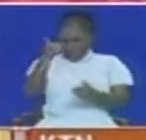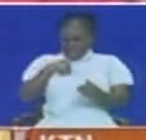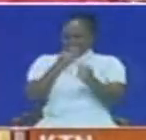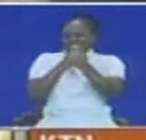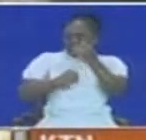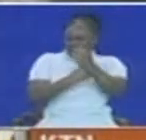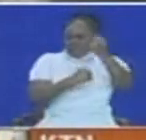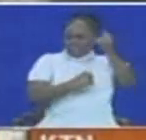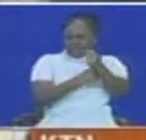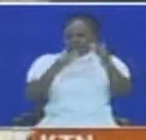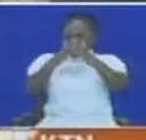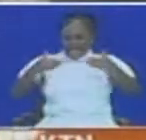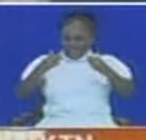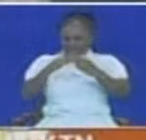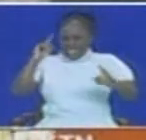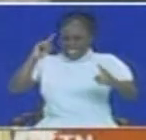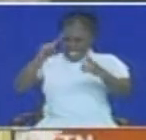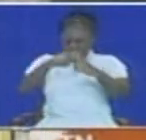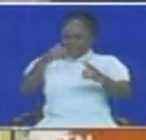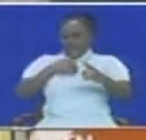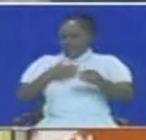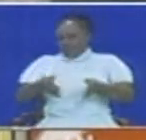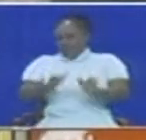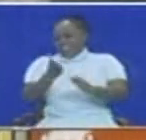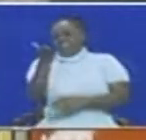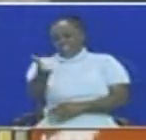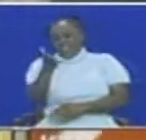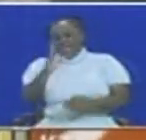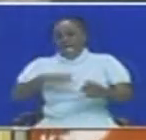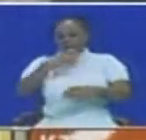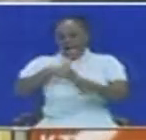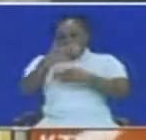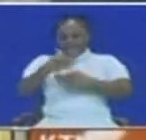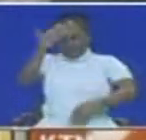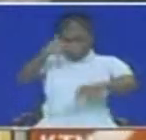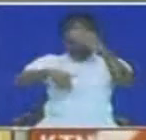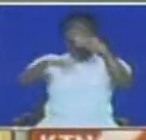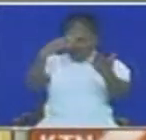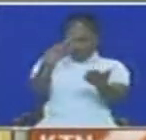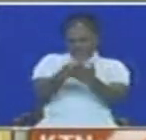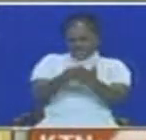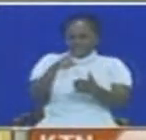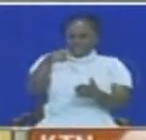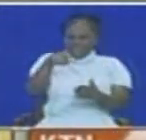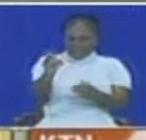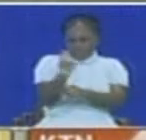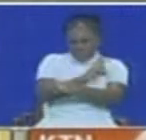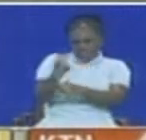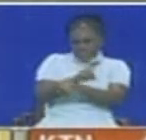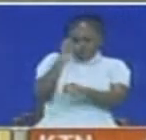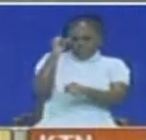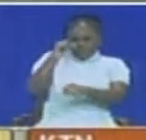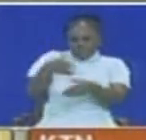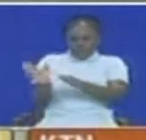toka zamani. Palipo na nia, hata hivyo, pana njia, kwani baada ya kufuzu na shahada ya masuala ya kifedha, Adan alitafuta nafasi ya